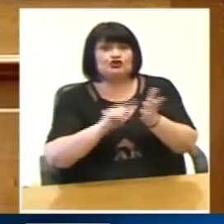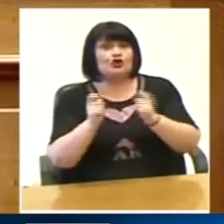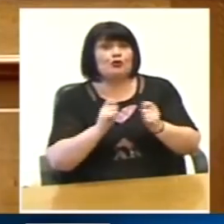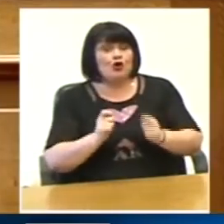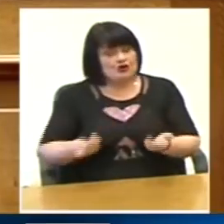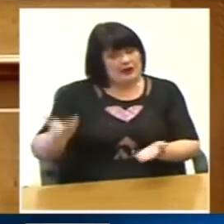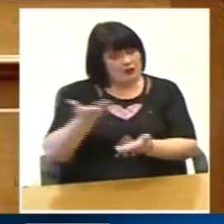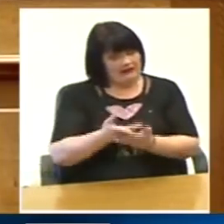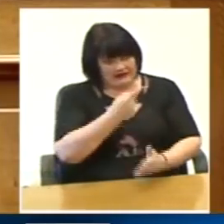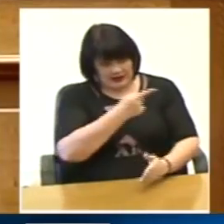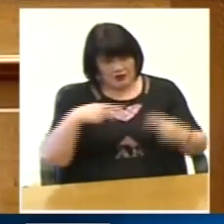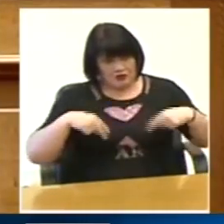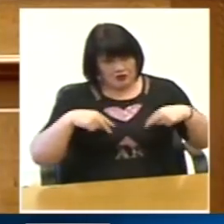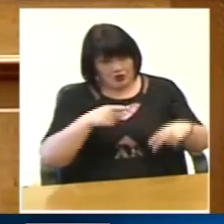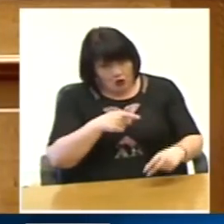οποία φέρνει εδώ